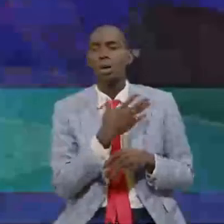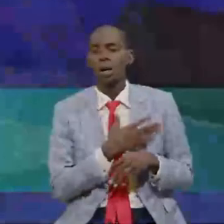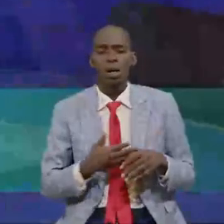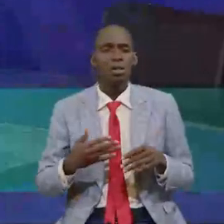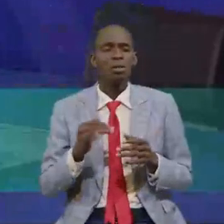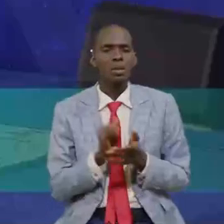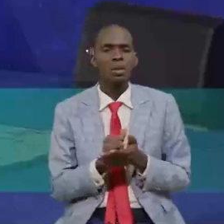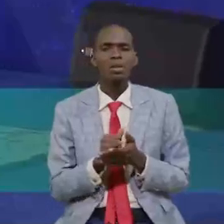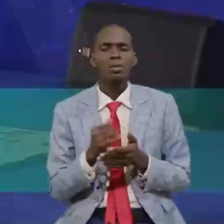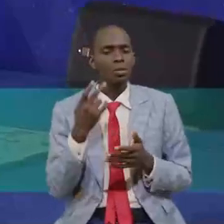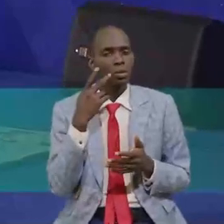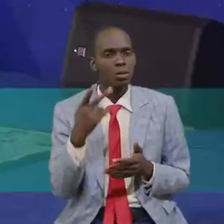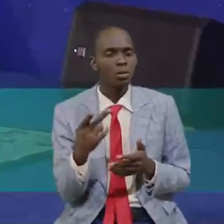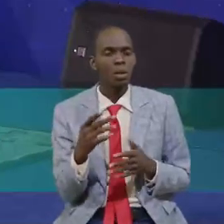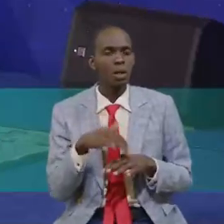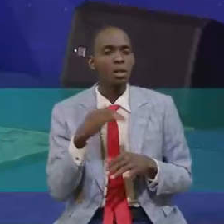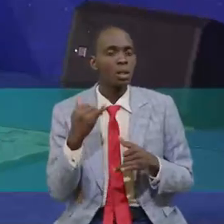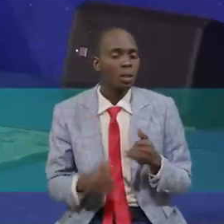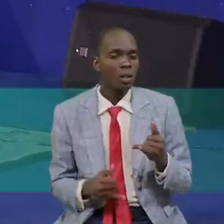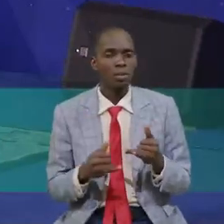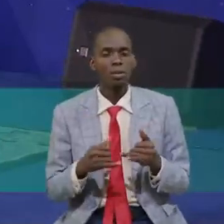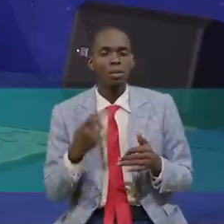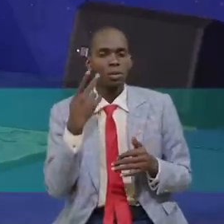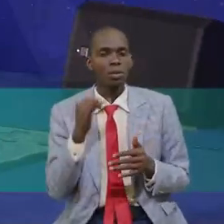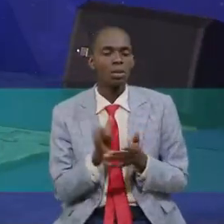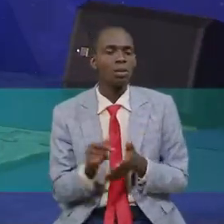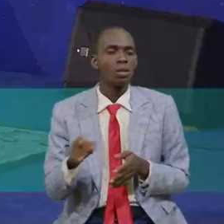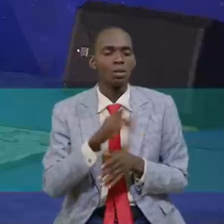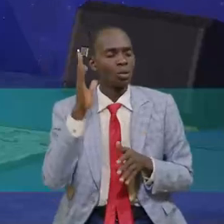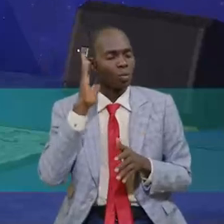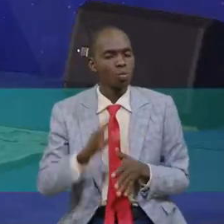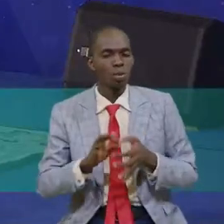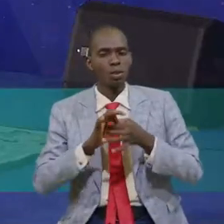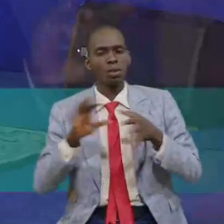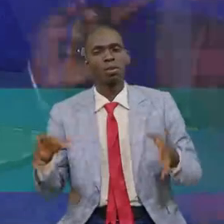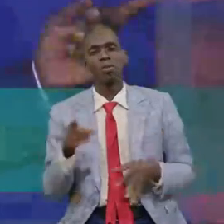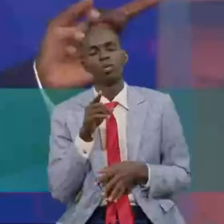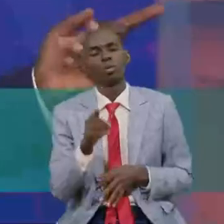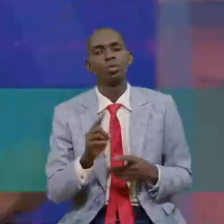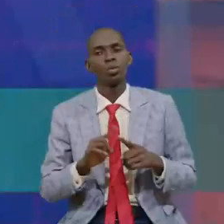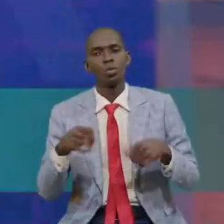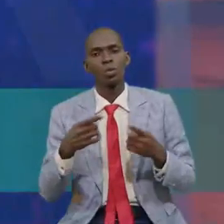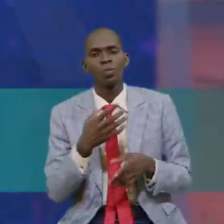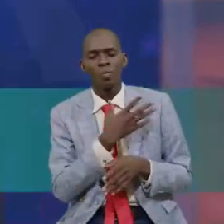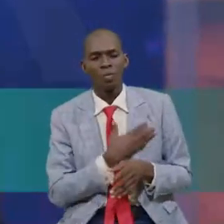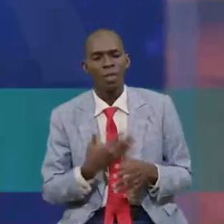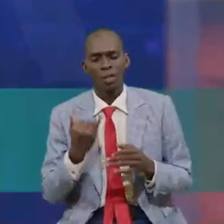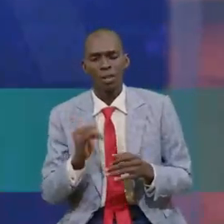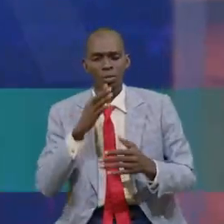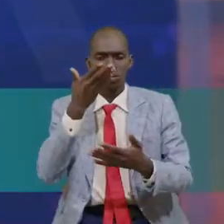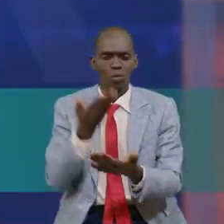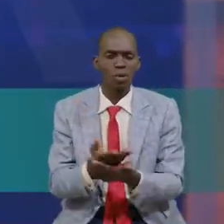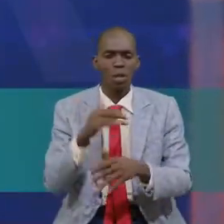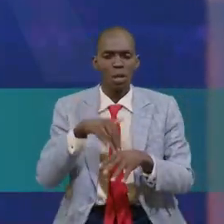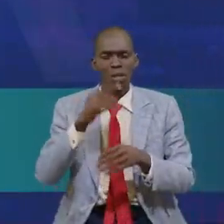tous ces miracles accomplis, on te laisse aller. Maintenant, ils étaient au bord de la mer. Et voici Pharaon et sa char qui venaient. Et